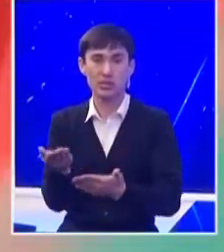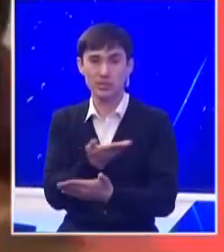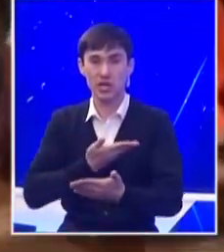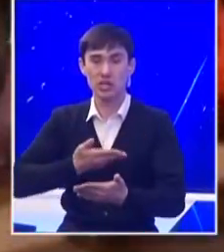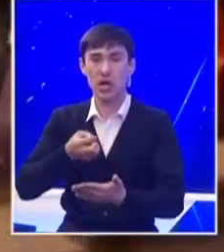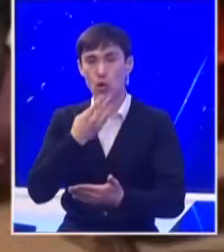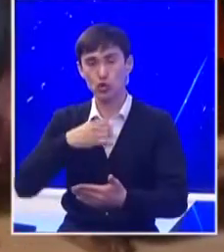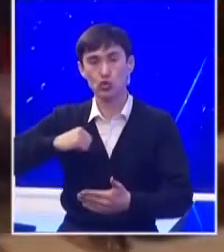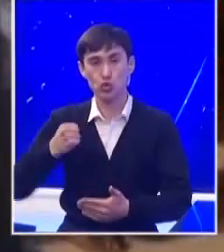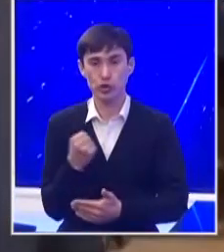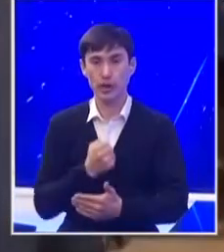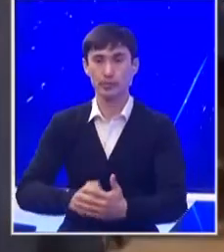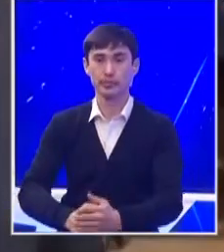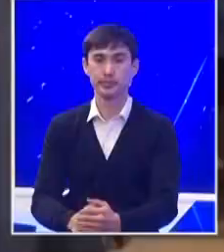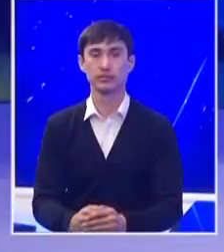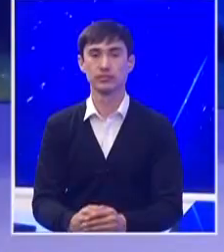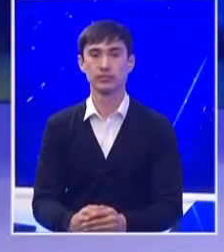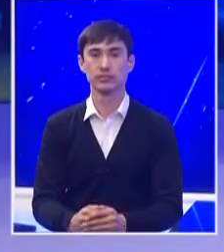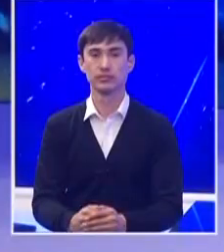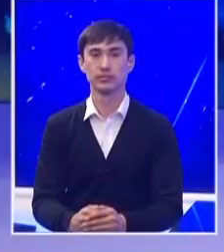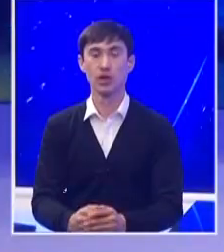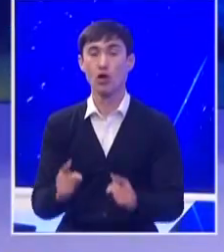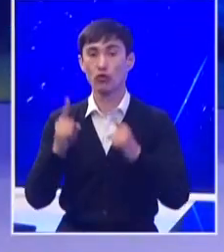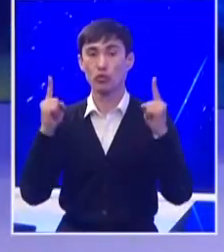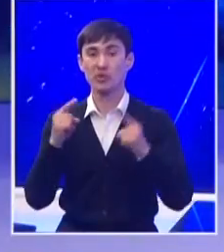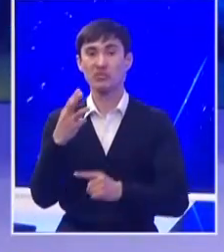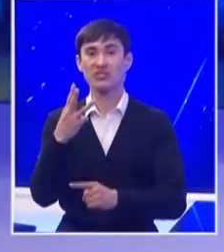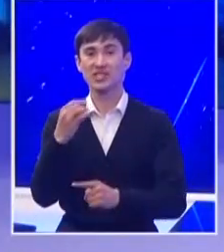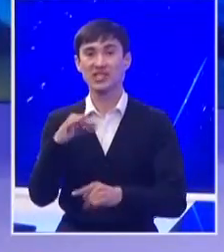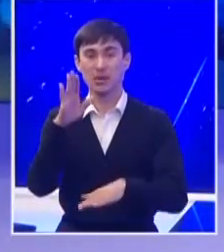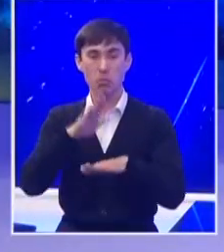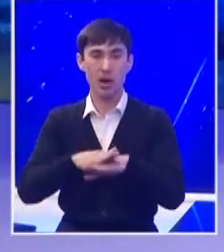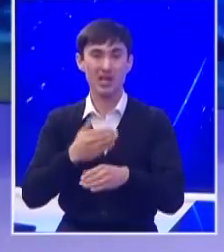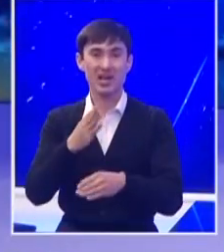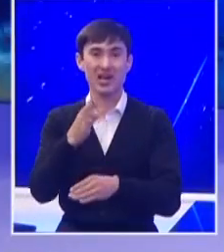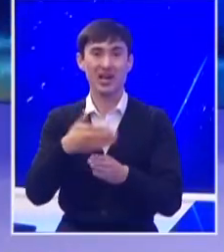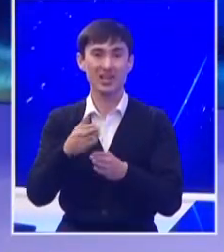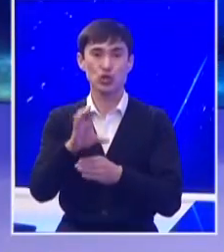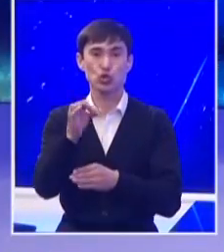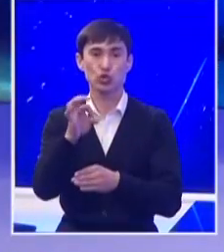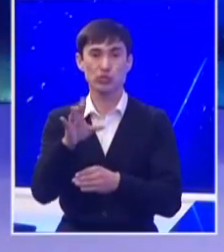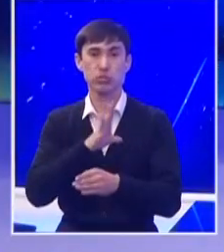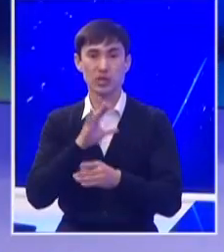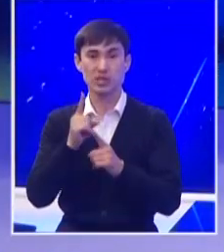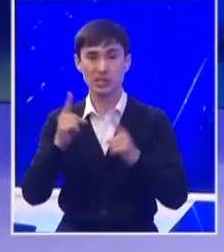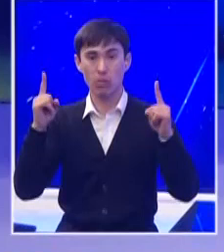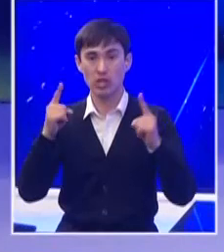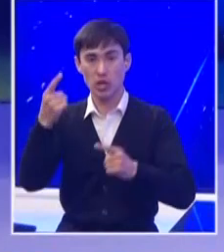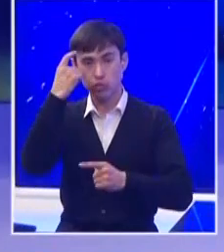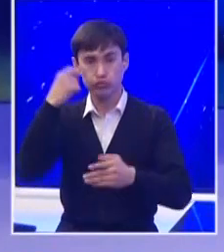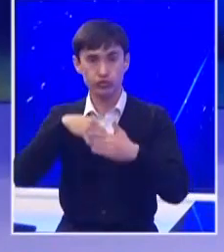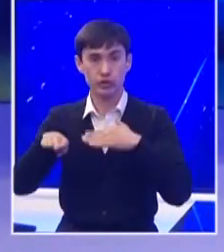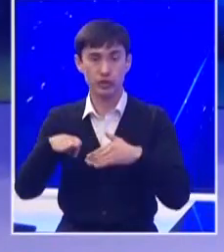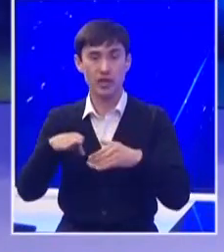«Наши хорошие друзья». В крупнейшем швейцарском банке Credit Suisse произошла самая масштабная утечка